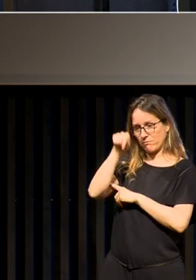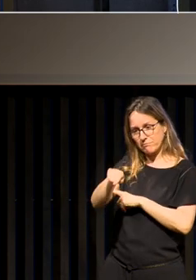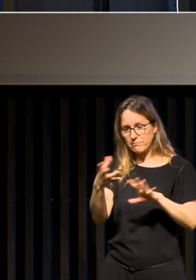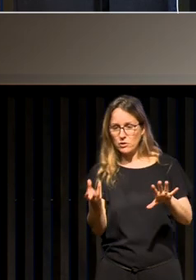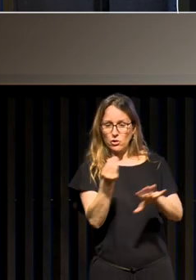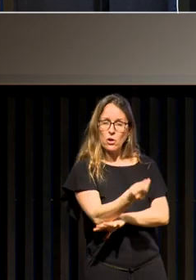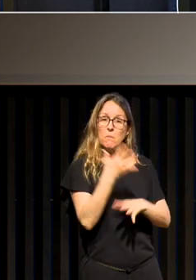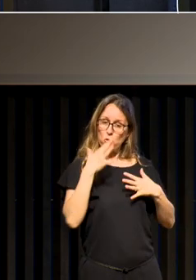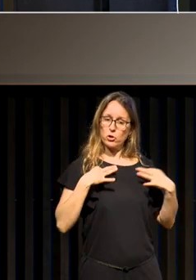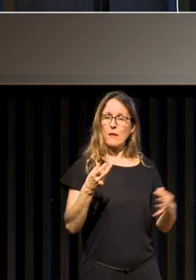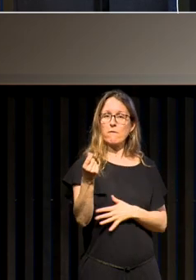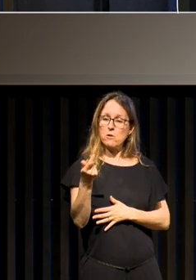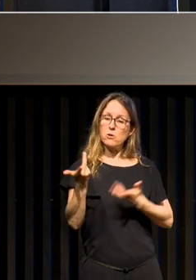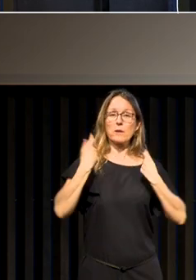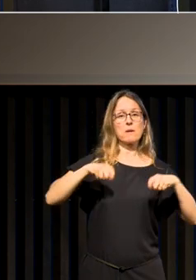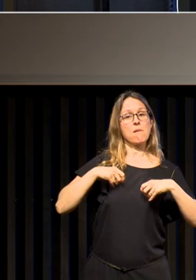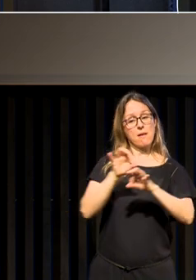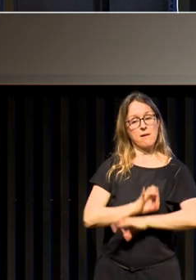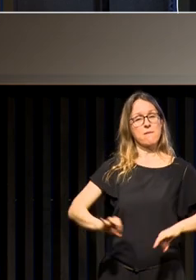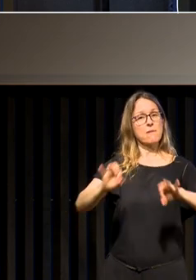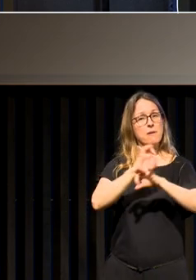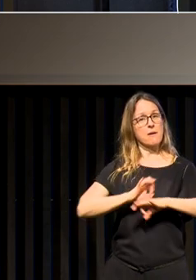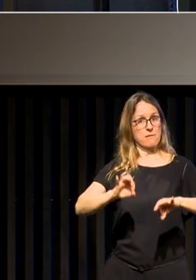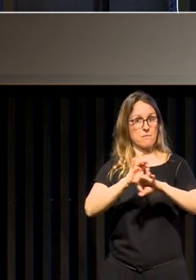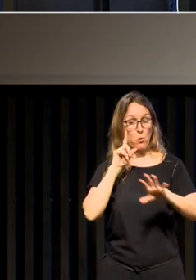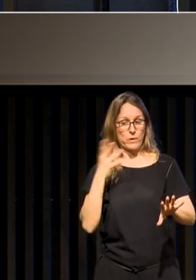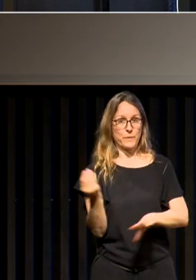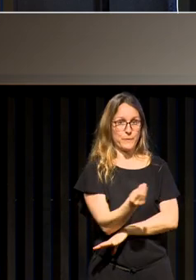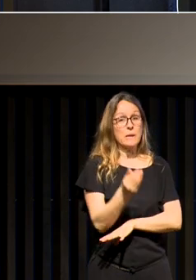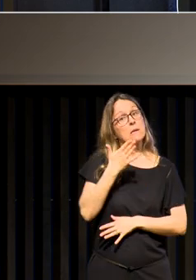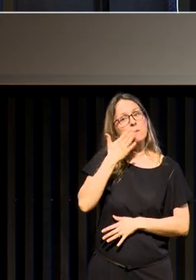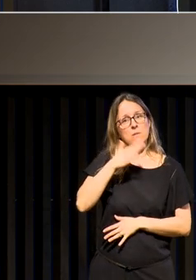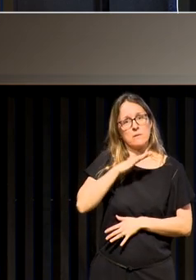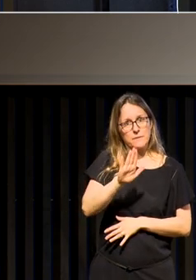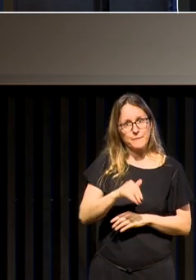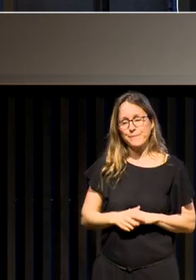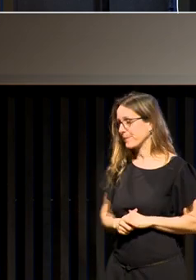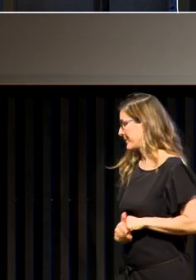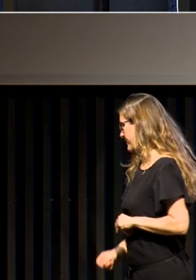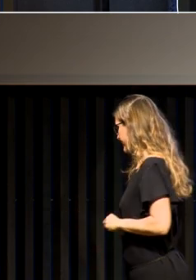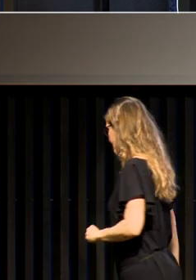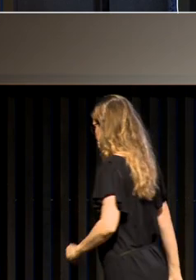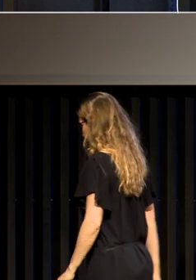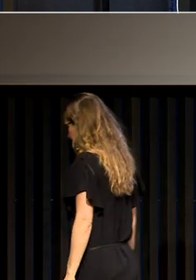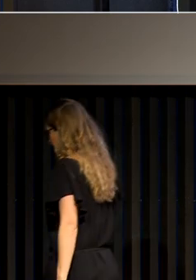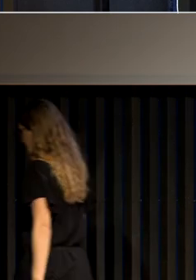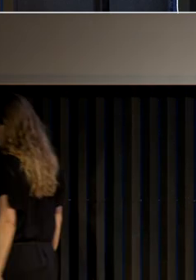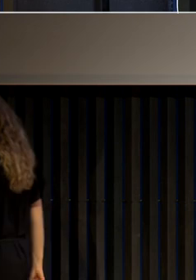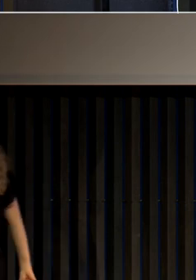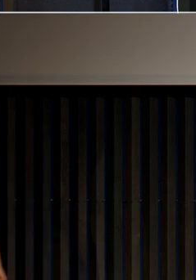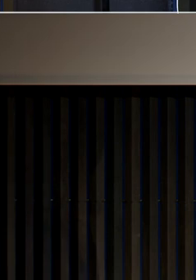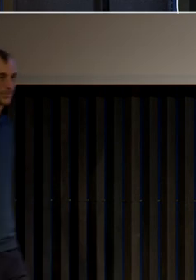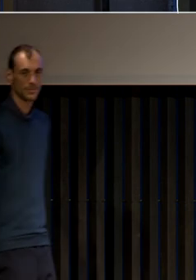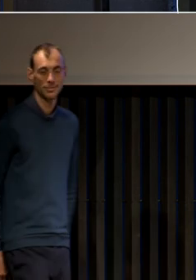une neutralité financière, qu'elle n'ait rien à payer du fait de son don. Et heureusement. L'employeur ne peut absolument